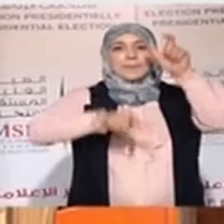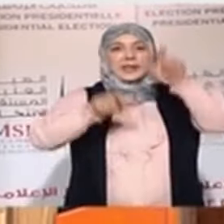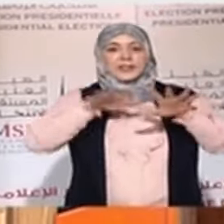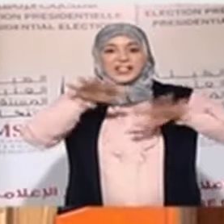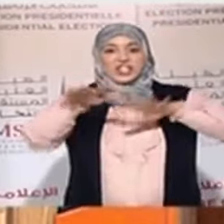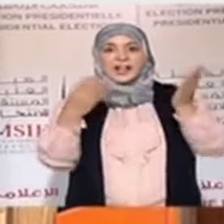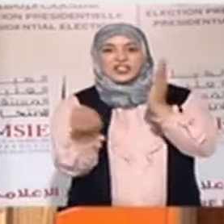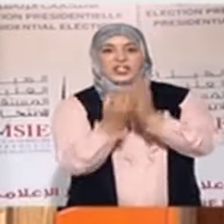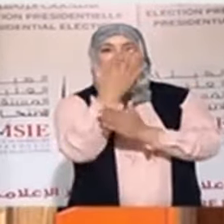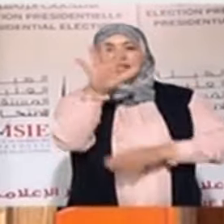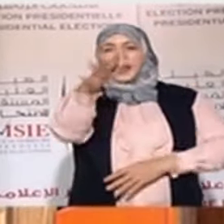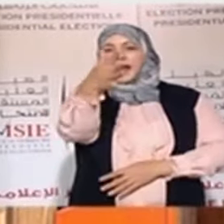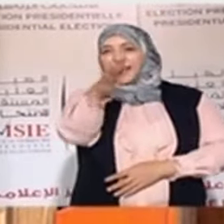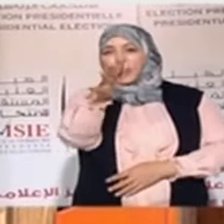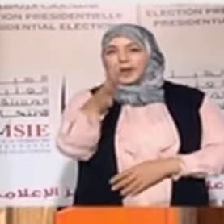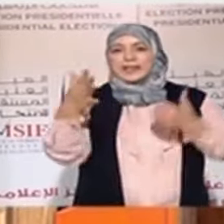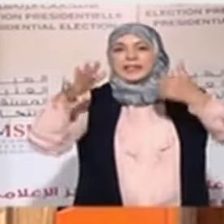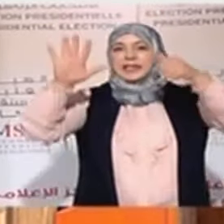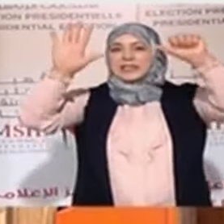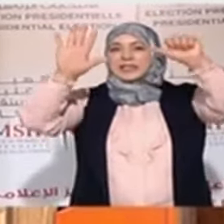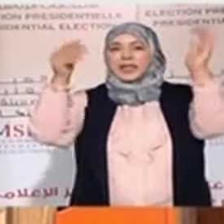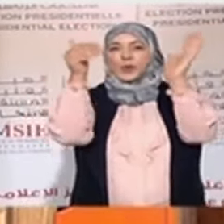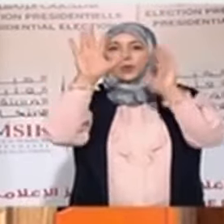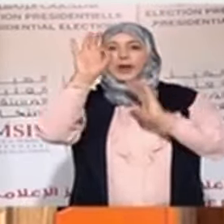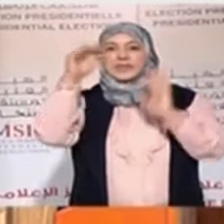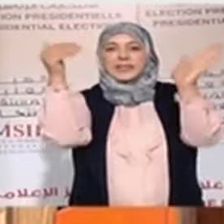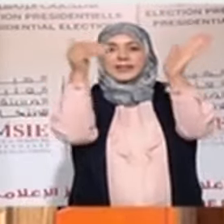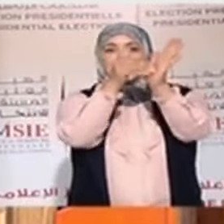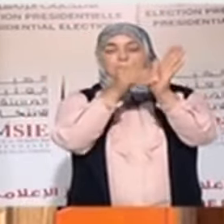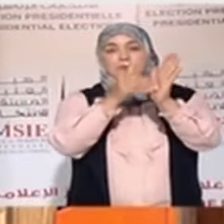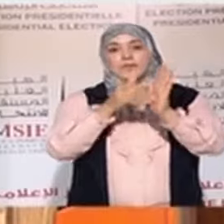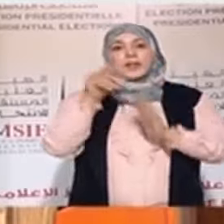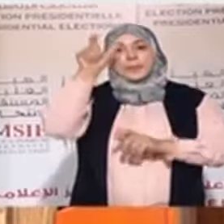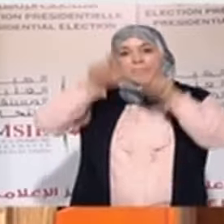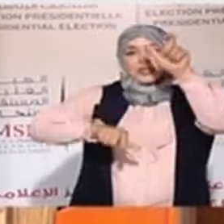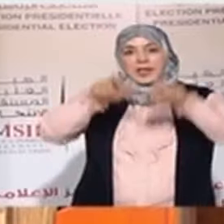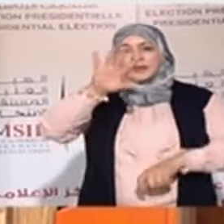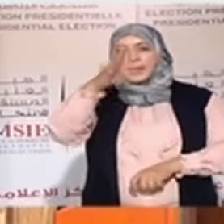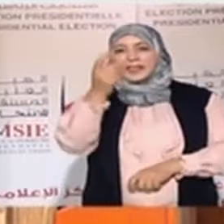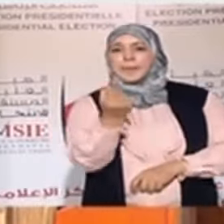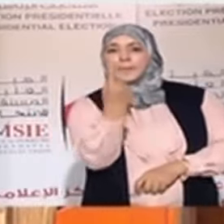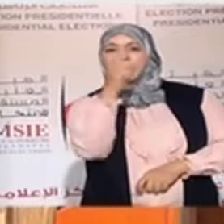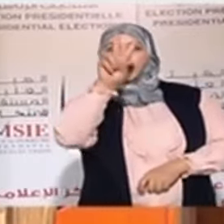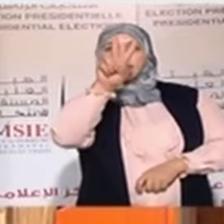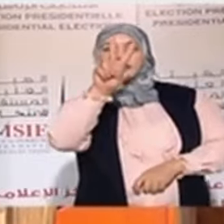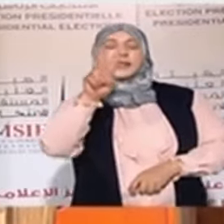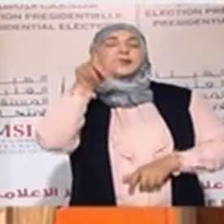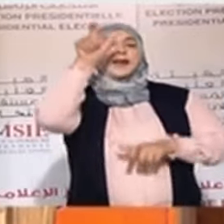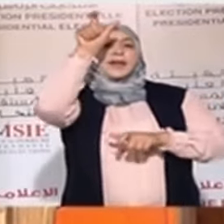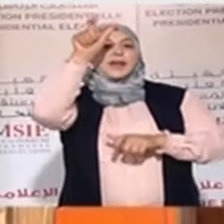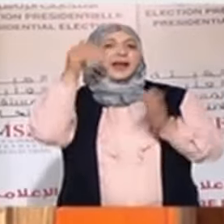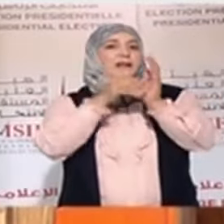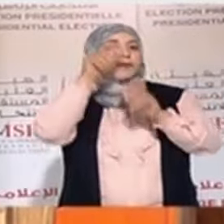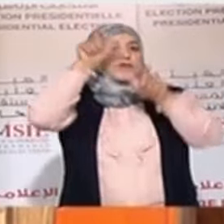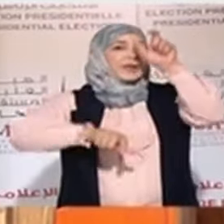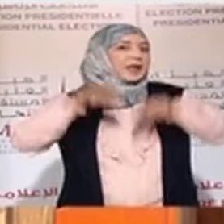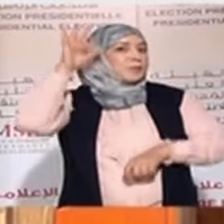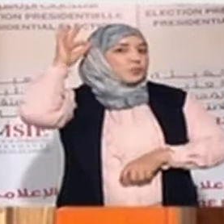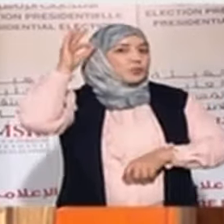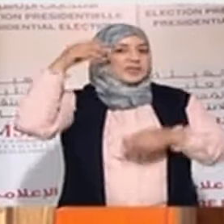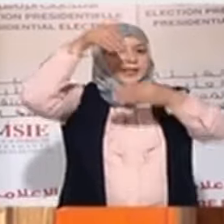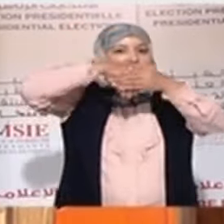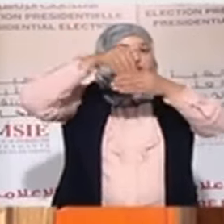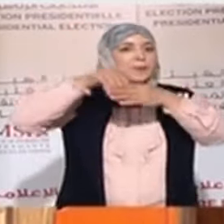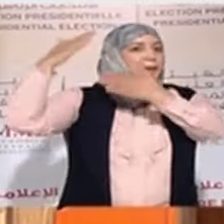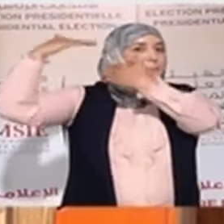الجديد حوالي 56,000 ناخب من أصل قرابة 102,000 ناخب تونسي صوت